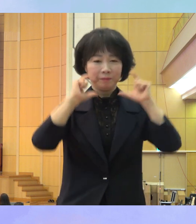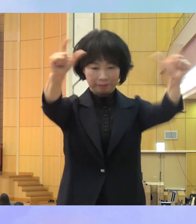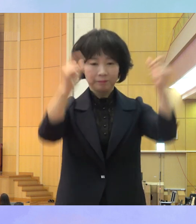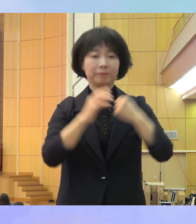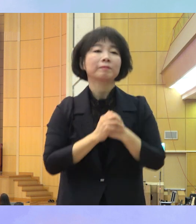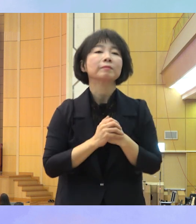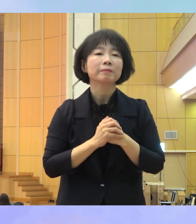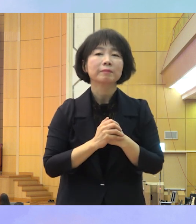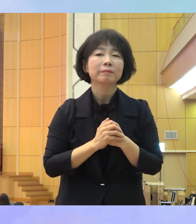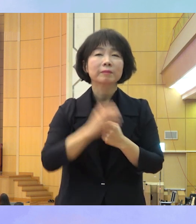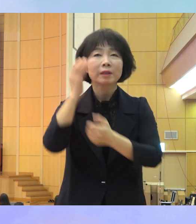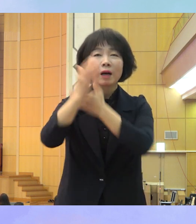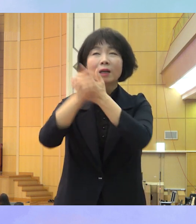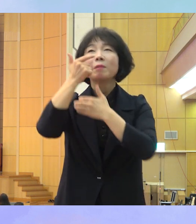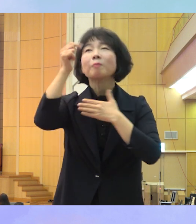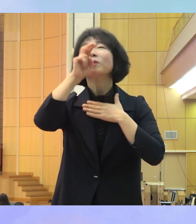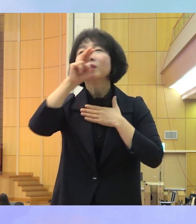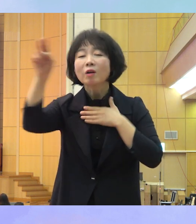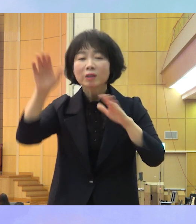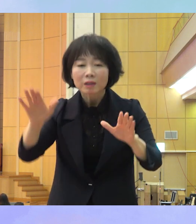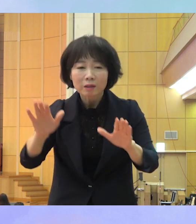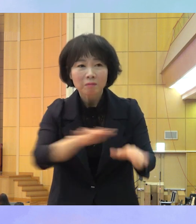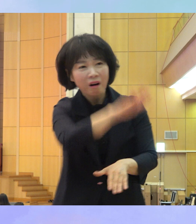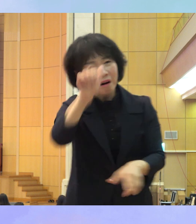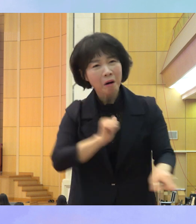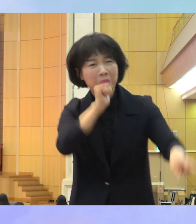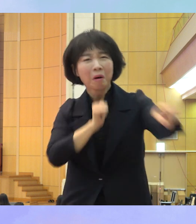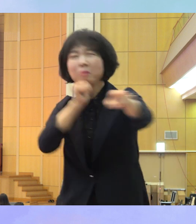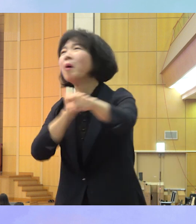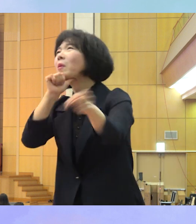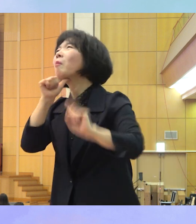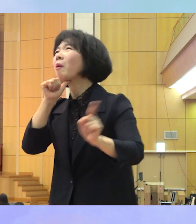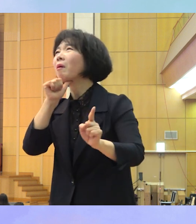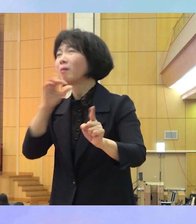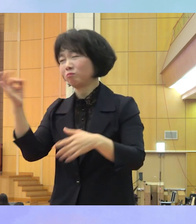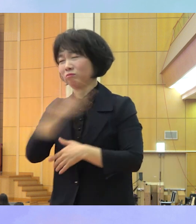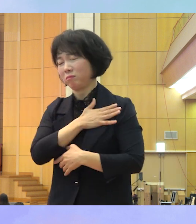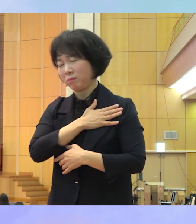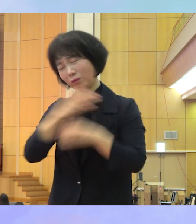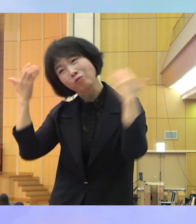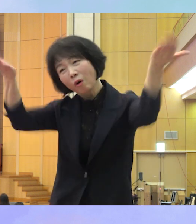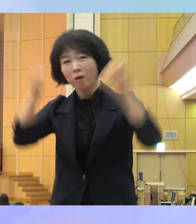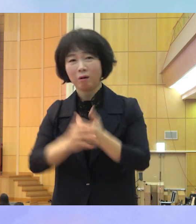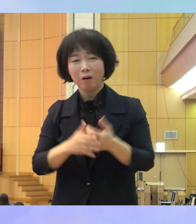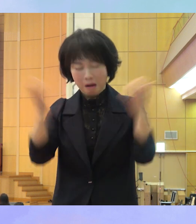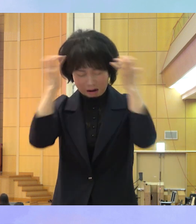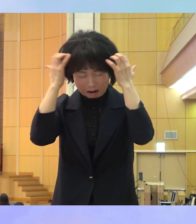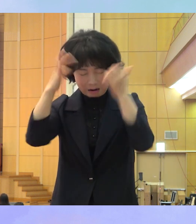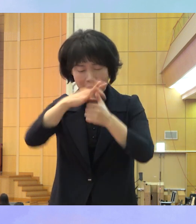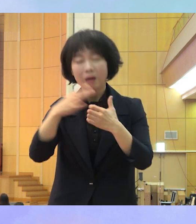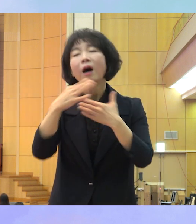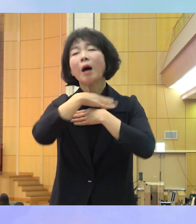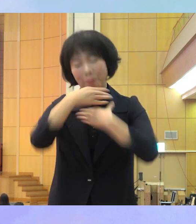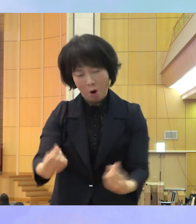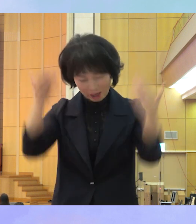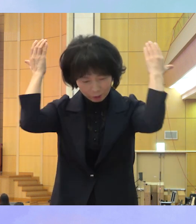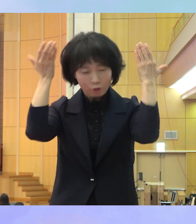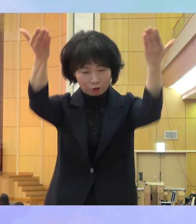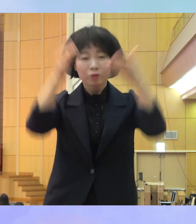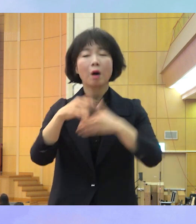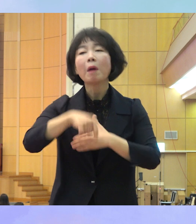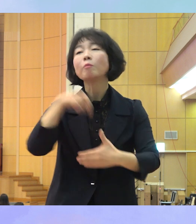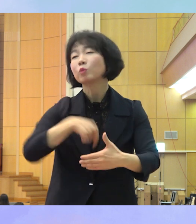건강할지어다. 그리고 하나님 아버지여, 가난한 자들 부욕케 해주시고 환난에 있는 자들 평안케 해주시고